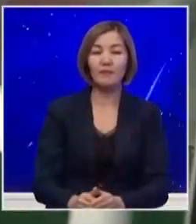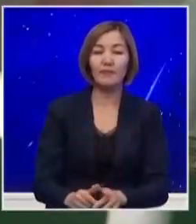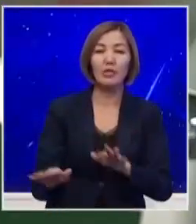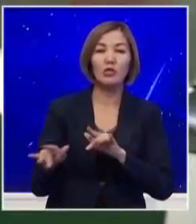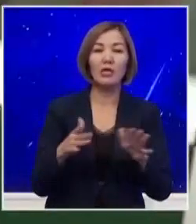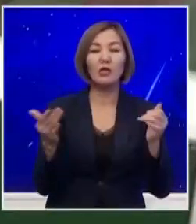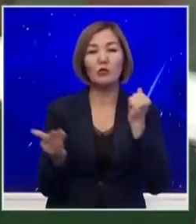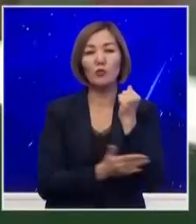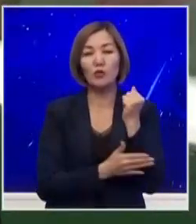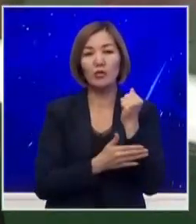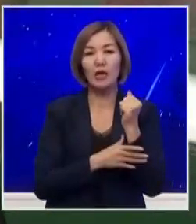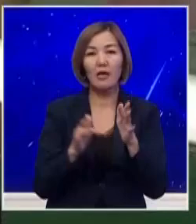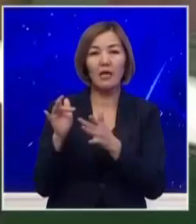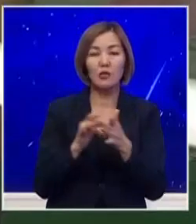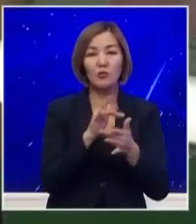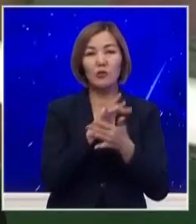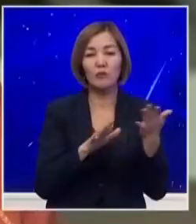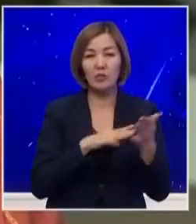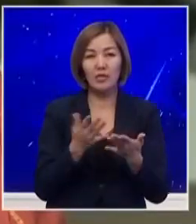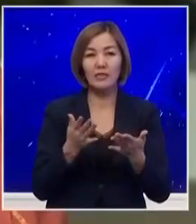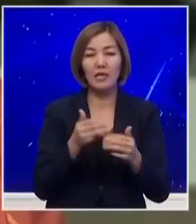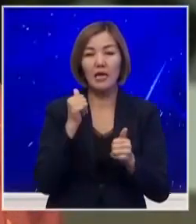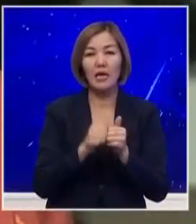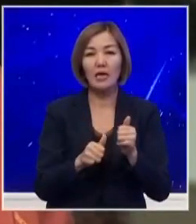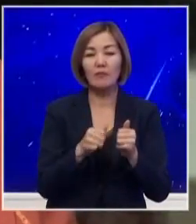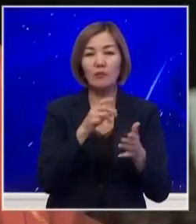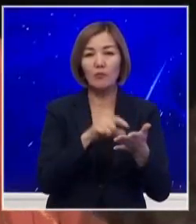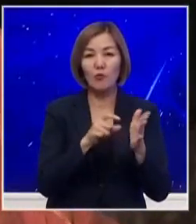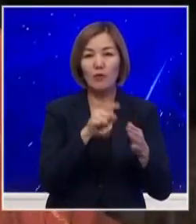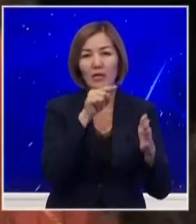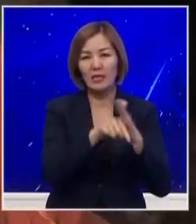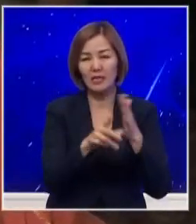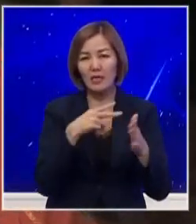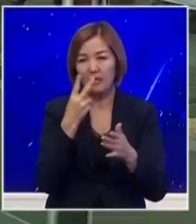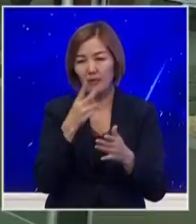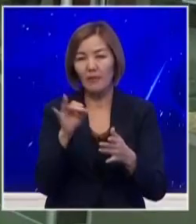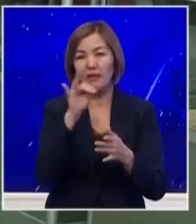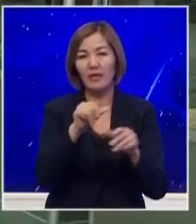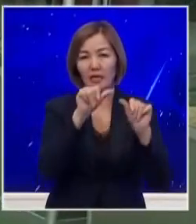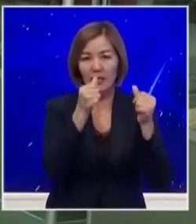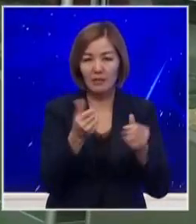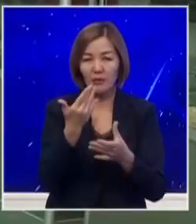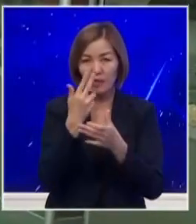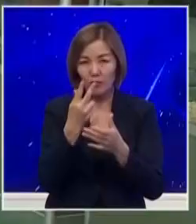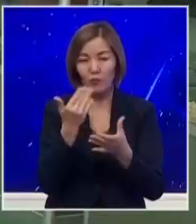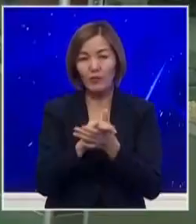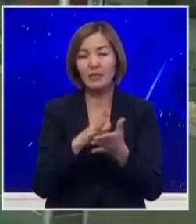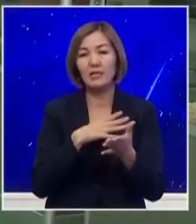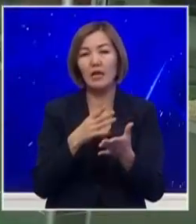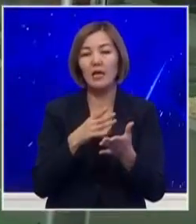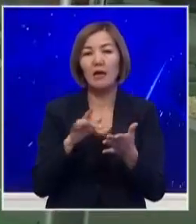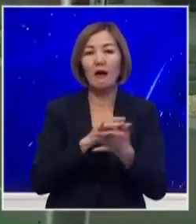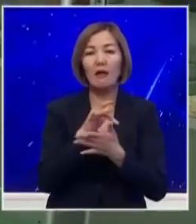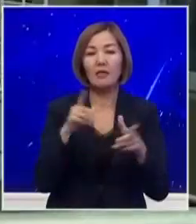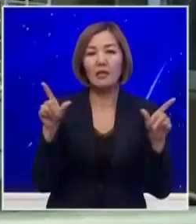соңы экскурсиямен жалғасты. Жиылғандар музейдің әрбір бөлмелеріне кіріп, тарихи жәдігерлердің әрқайсысымен танысты. Сондай-ақ шаһардағы